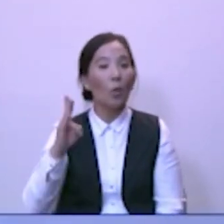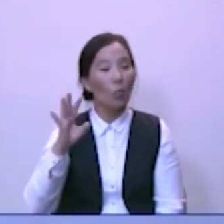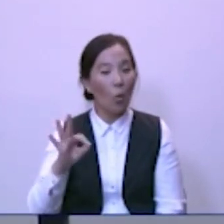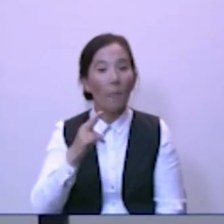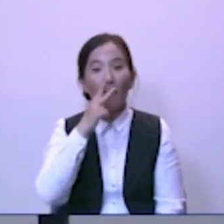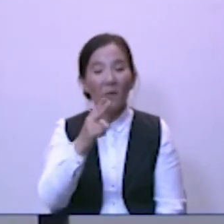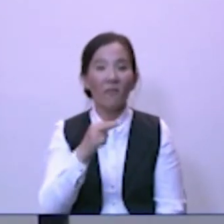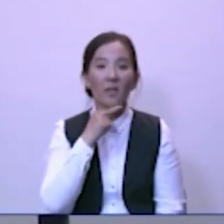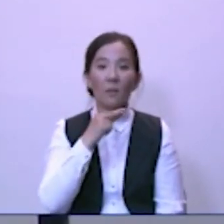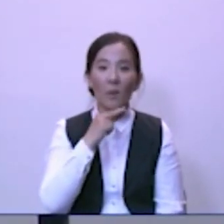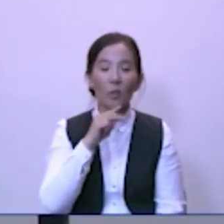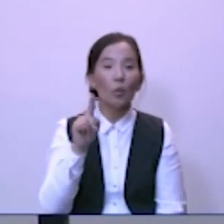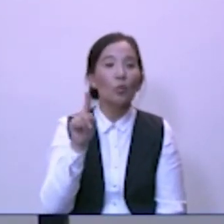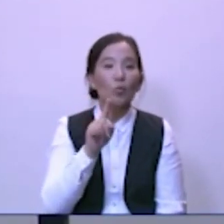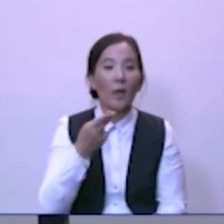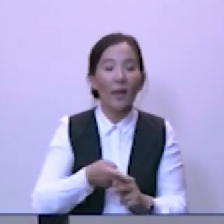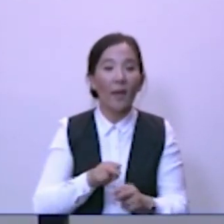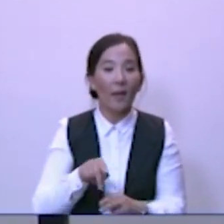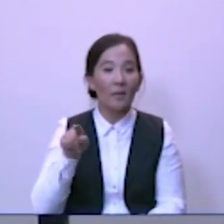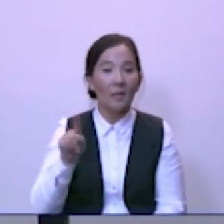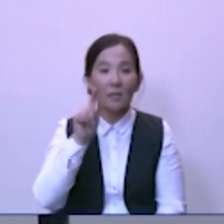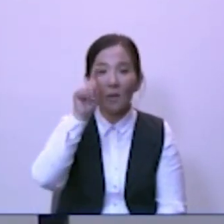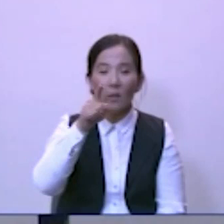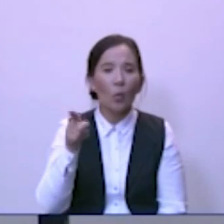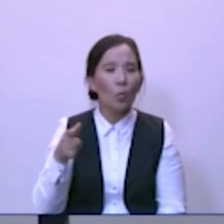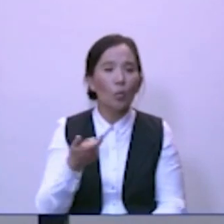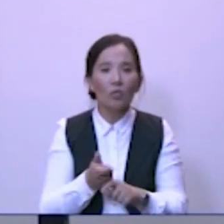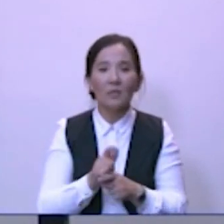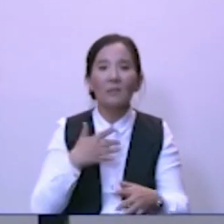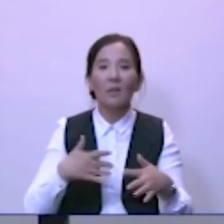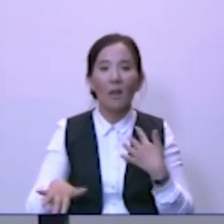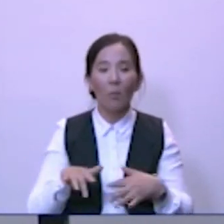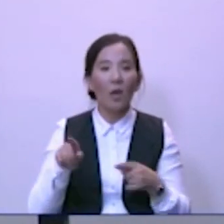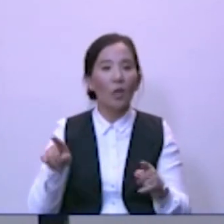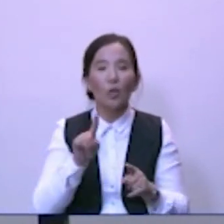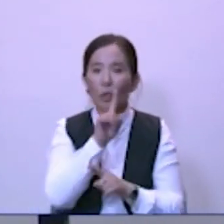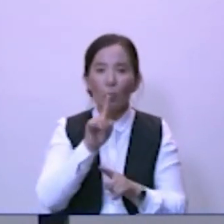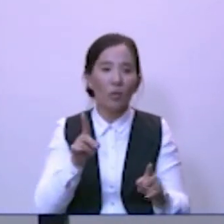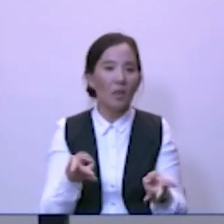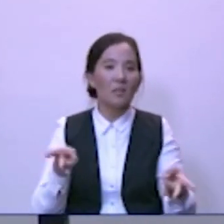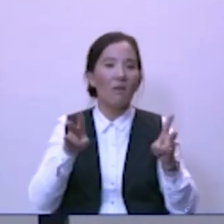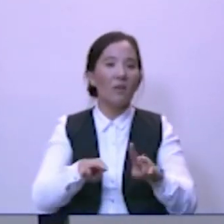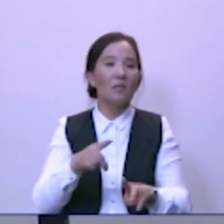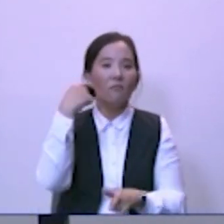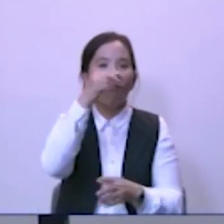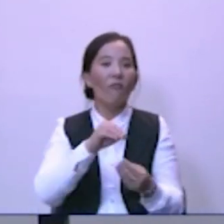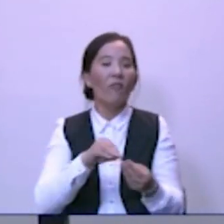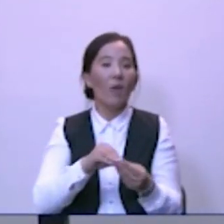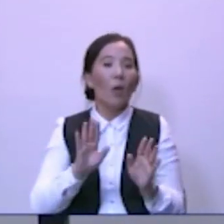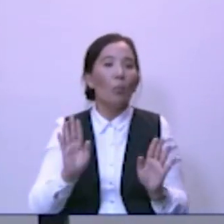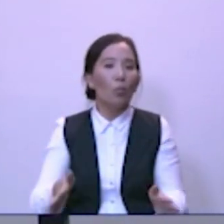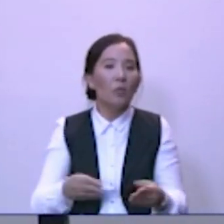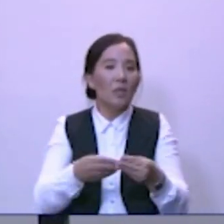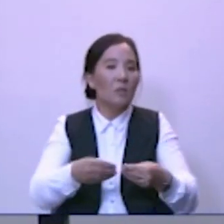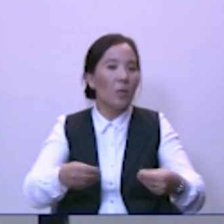вам говорила что сернистая кислота она слабая и она не будет оставаться в таком виде она будет распадаться